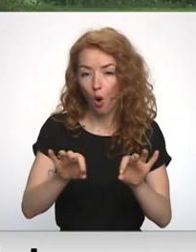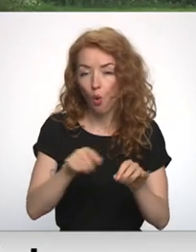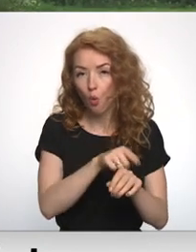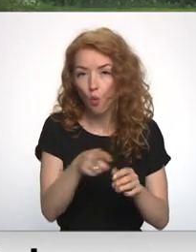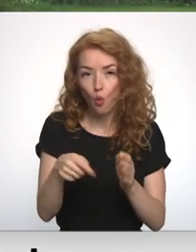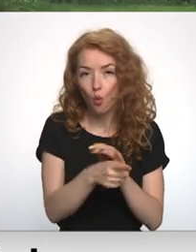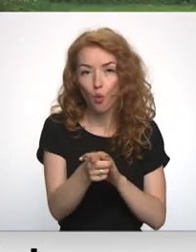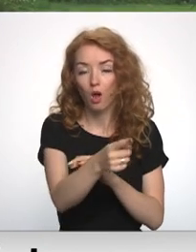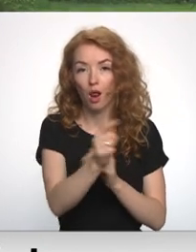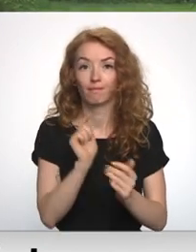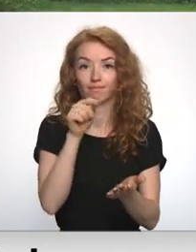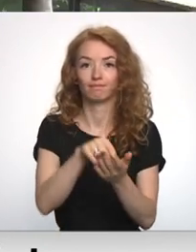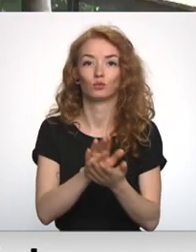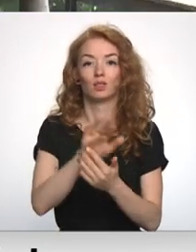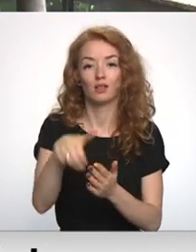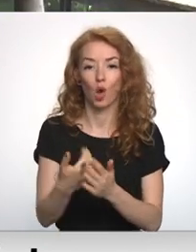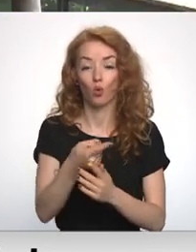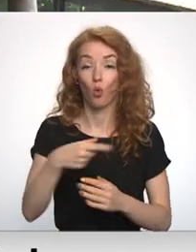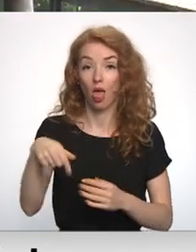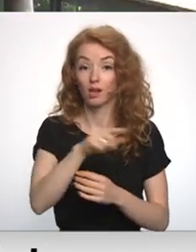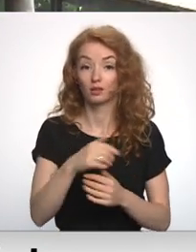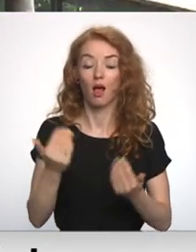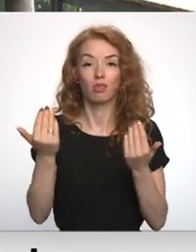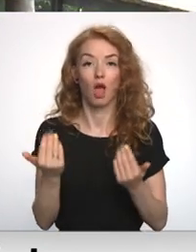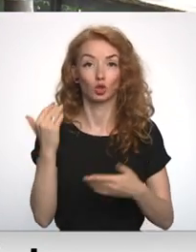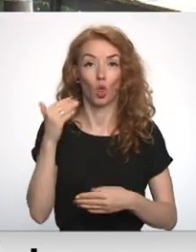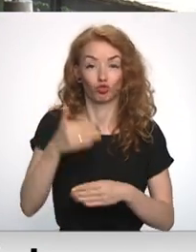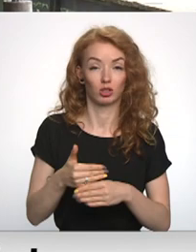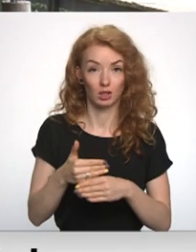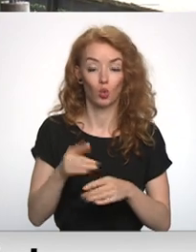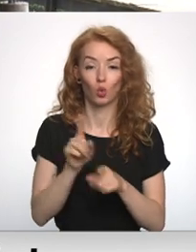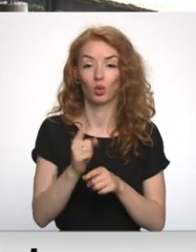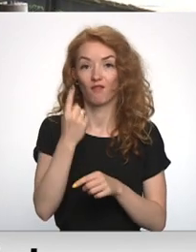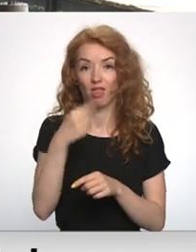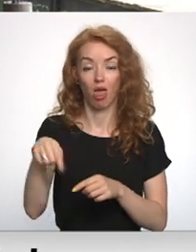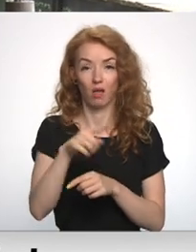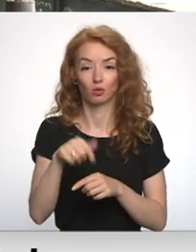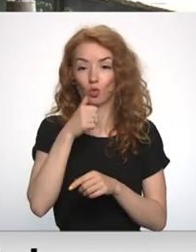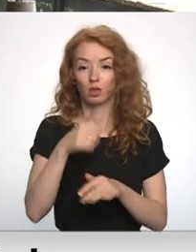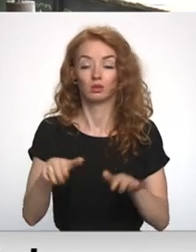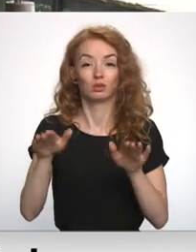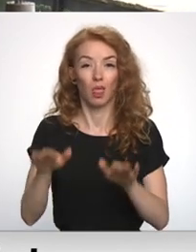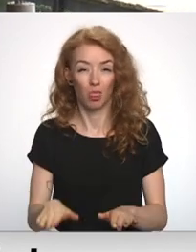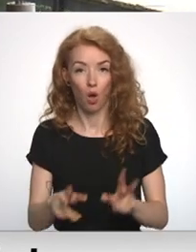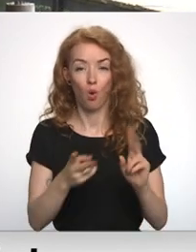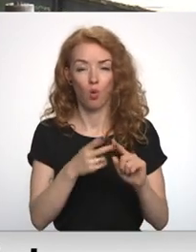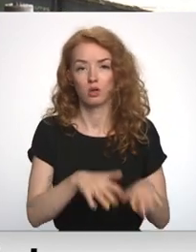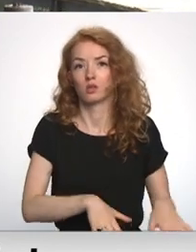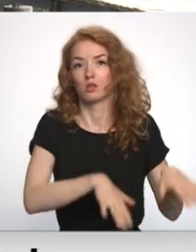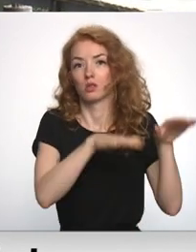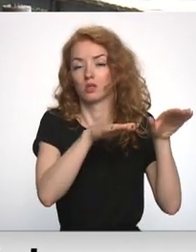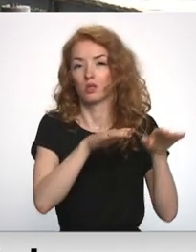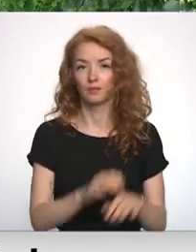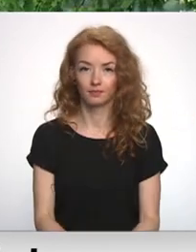cauri ciematam, nokļūst jaunajā ezerā. Tagad slūžas ir ciet, un vienā ezerā ūdens līmenis ir ļoti augsts, bet otrā